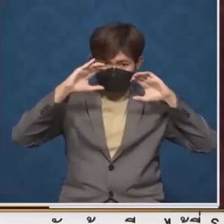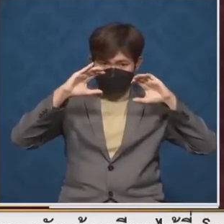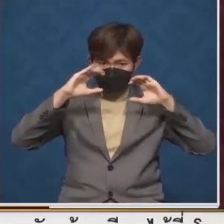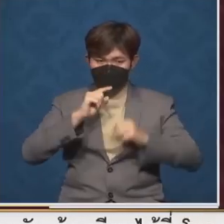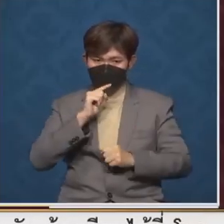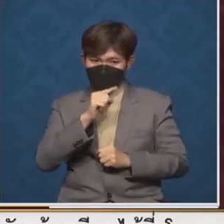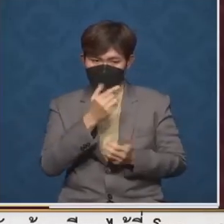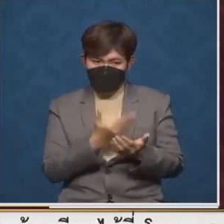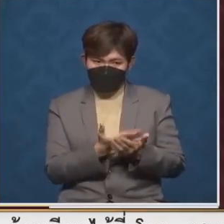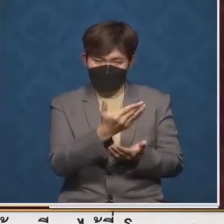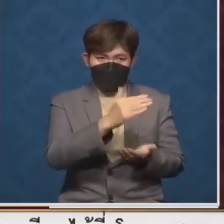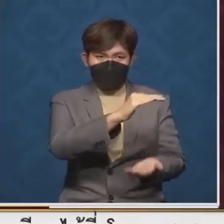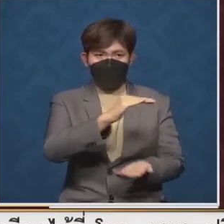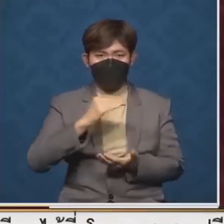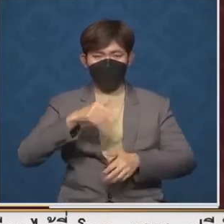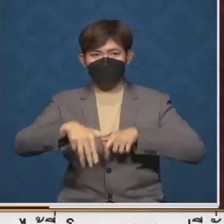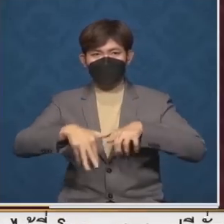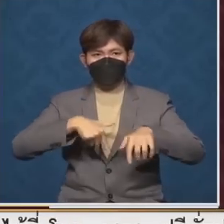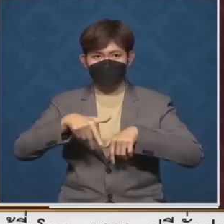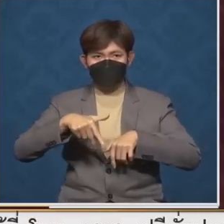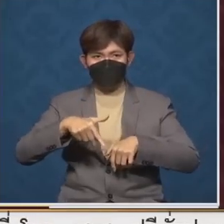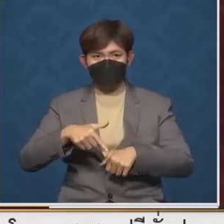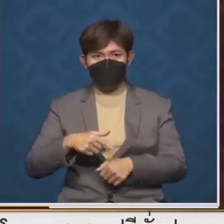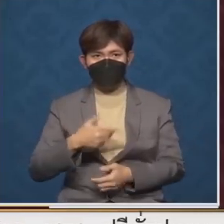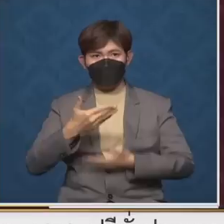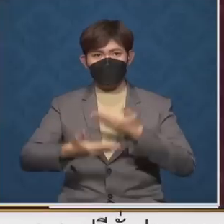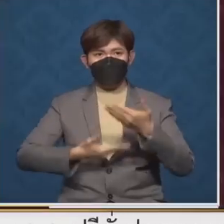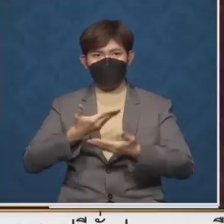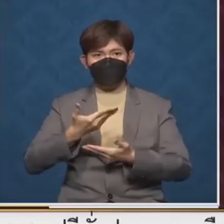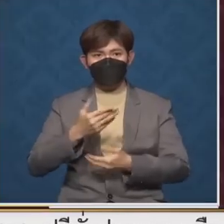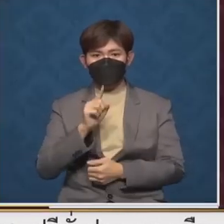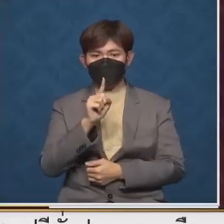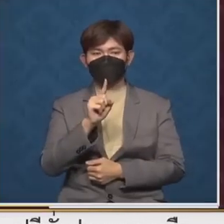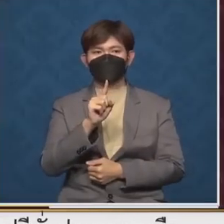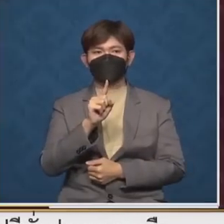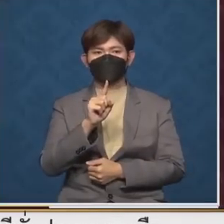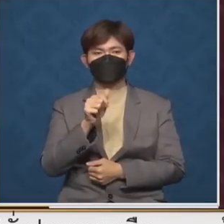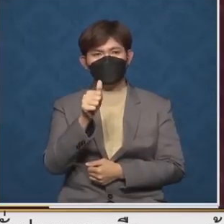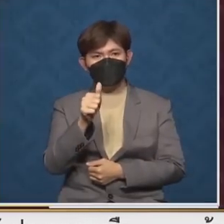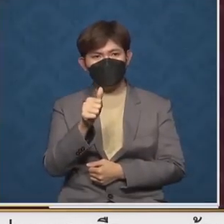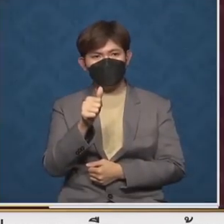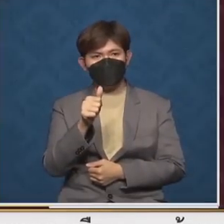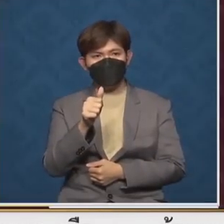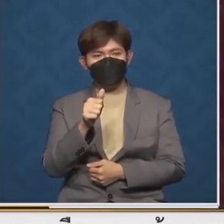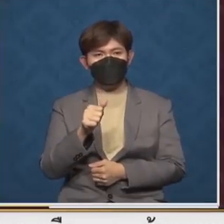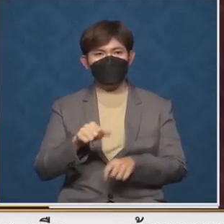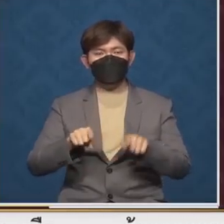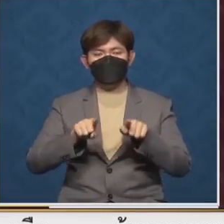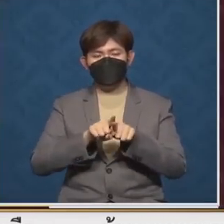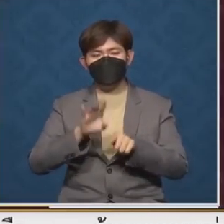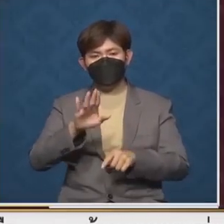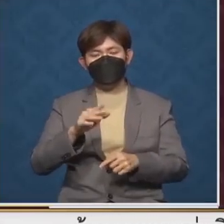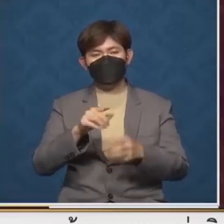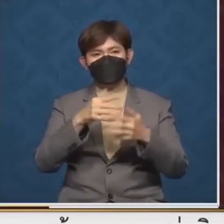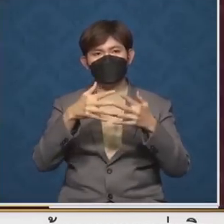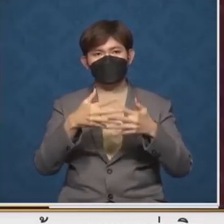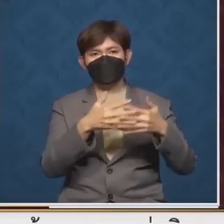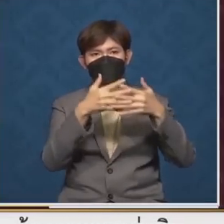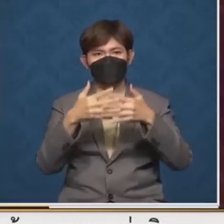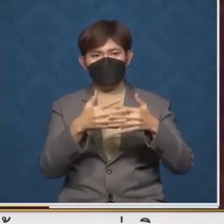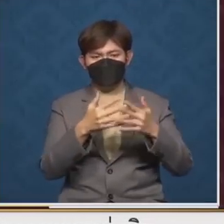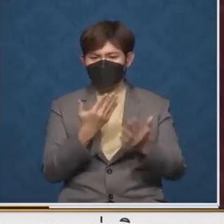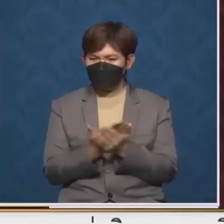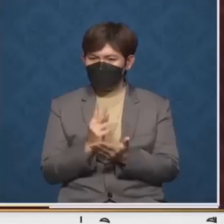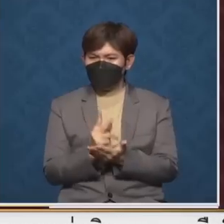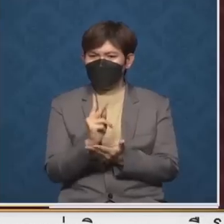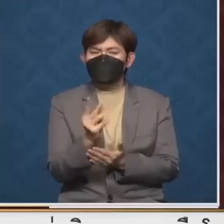เอามาให้ประชาชนสมมุิขายชุละบาทก็เหือเมริกันแล้เงินก็กู้ไปไม่รเทาไห